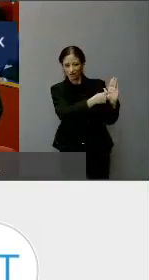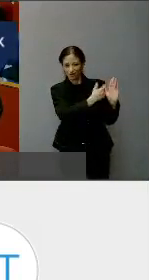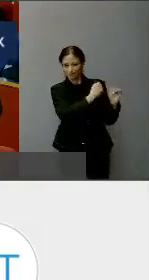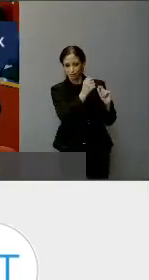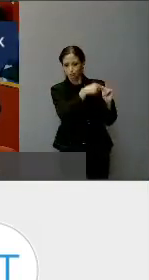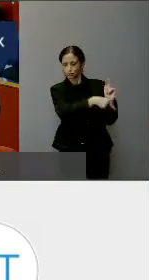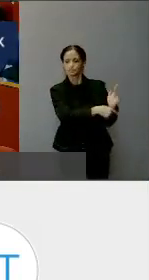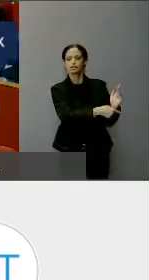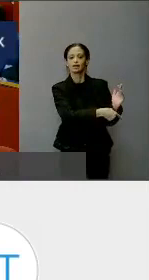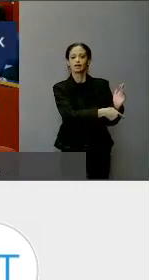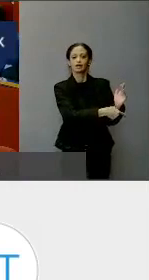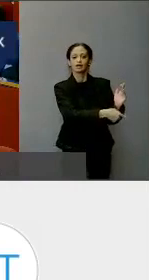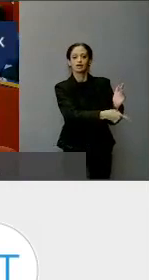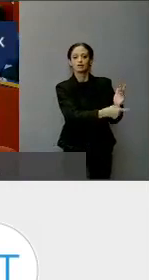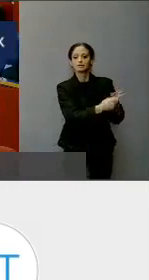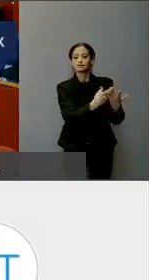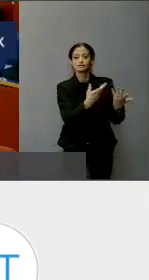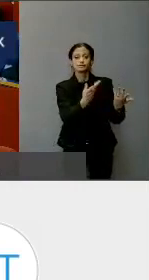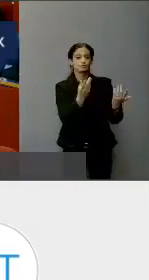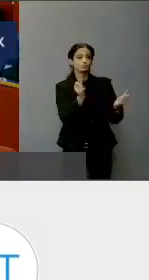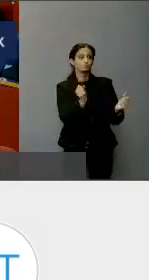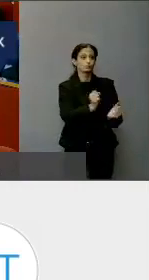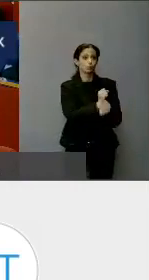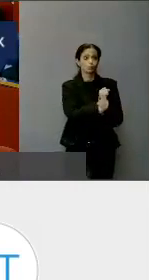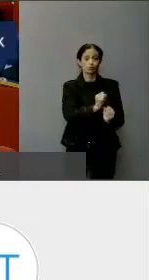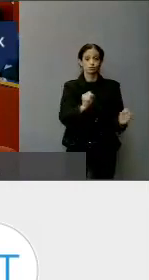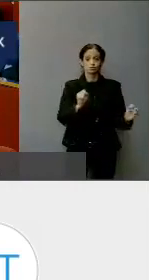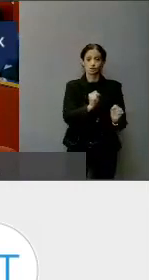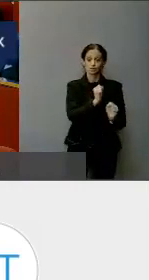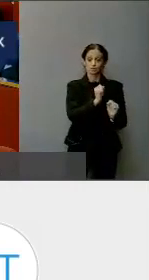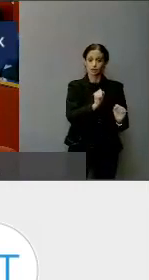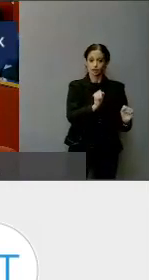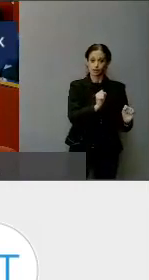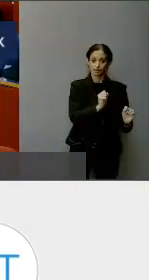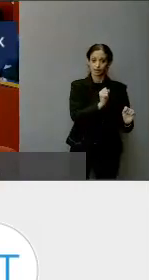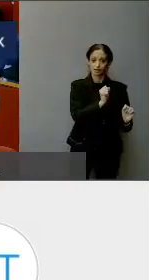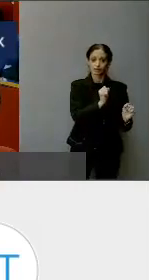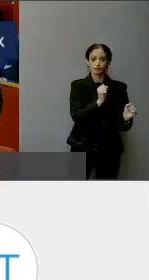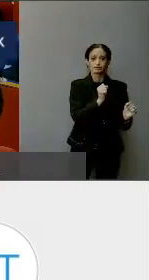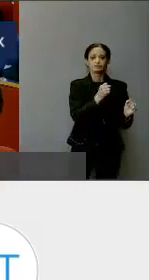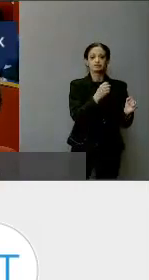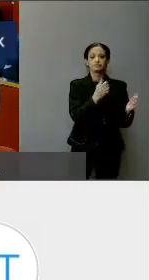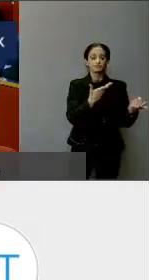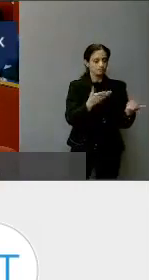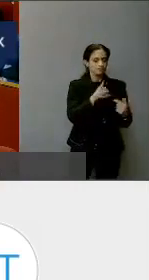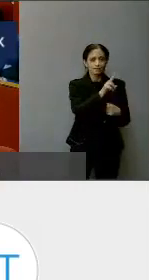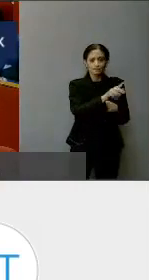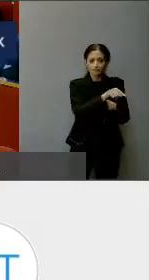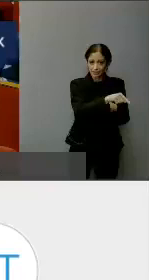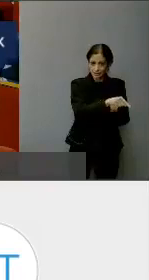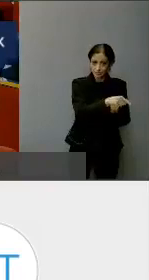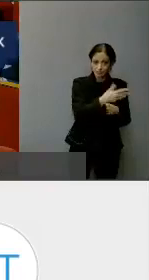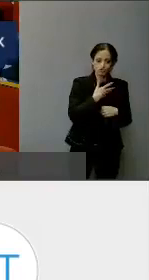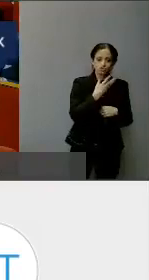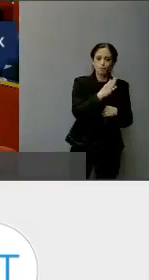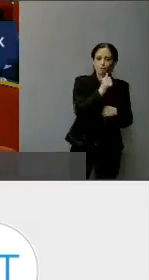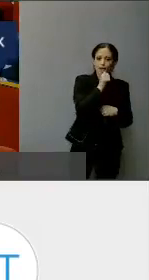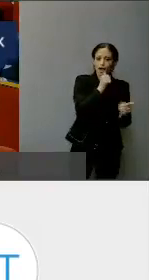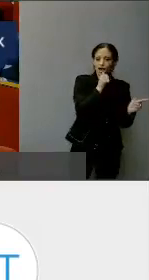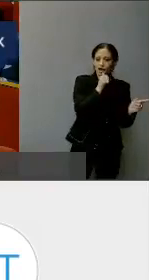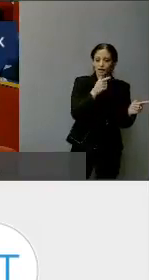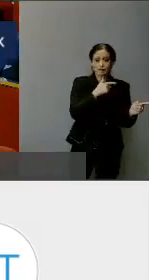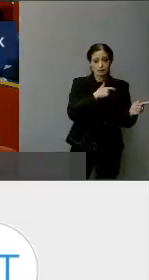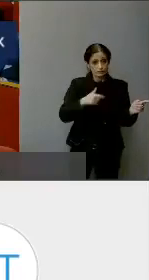ma questo non è stato possibile a vesima c'è anche un bar dove il sindaco può andare a